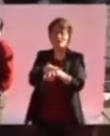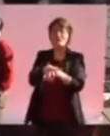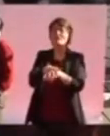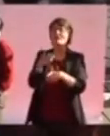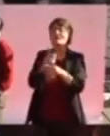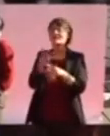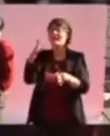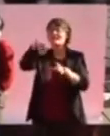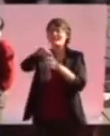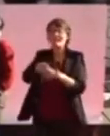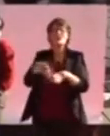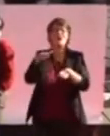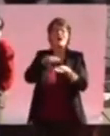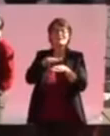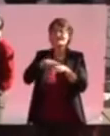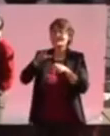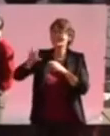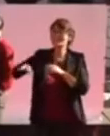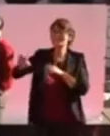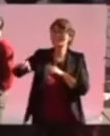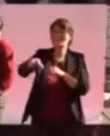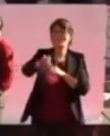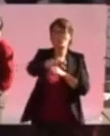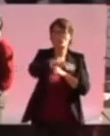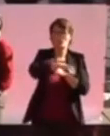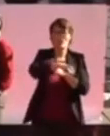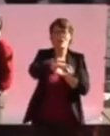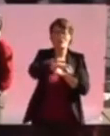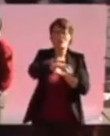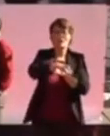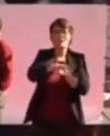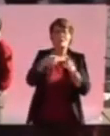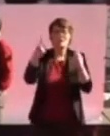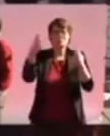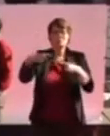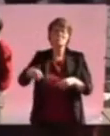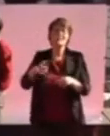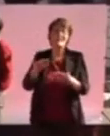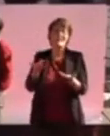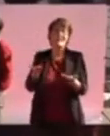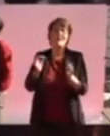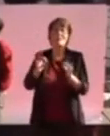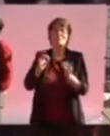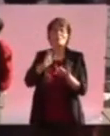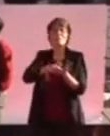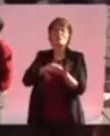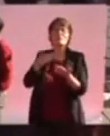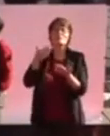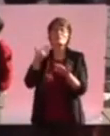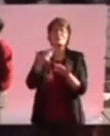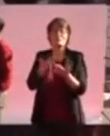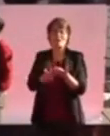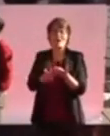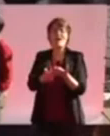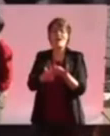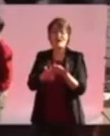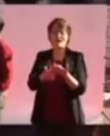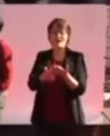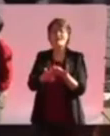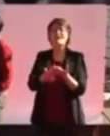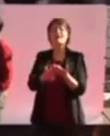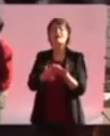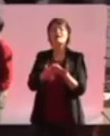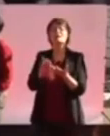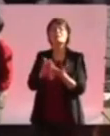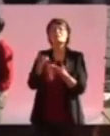distrettuale è la vera alternativa l'istituzionalizzazione in particolare per la non autosufficienza è il legame